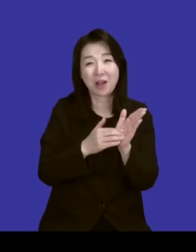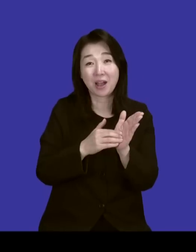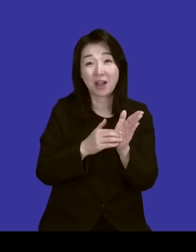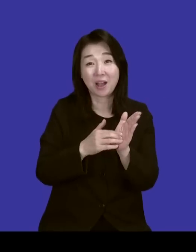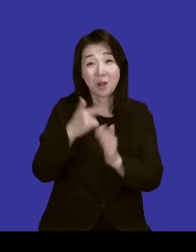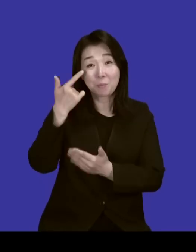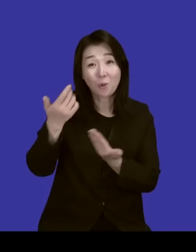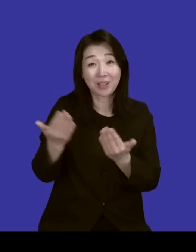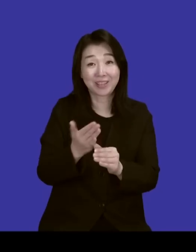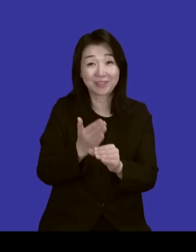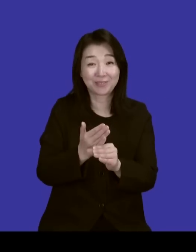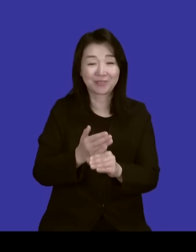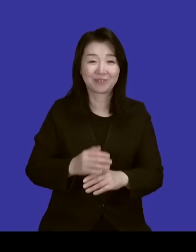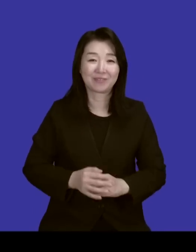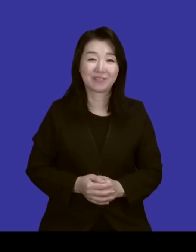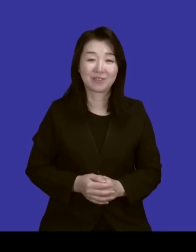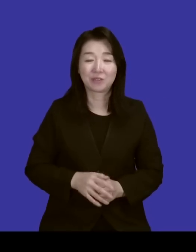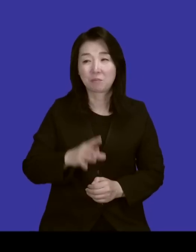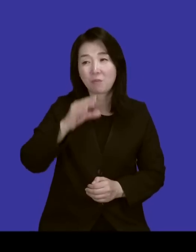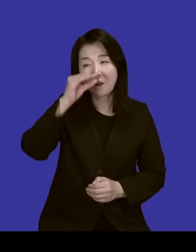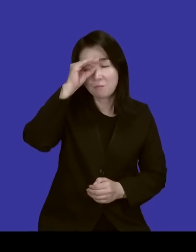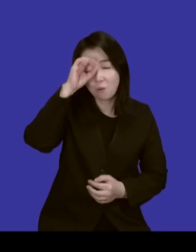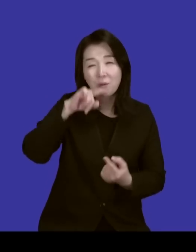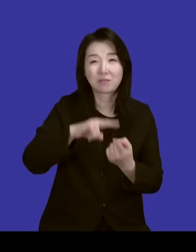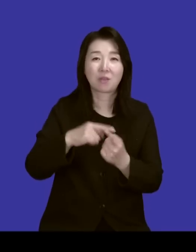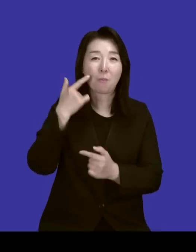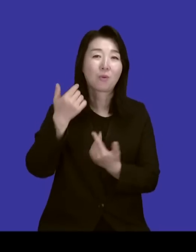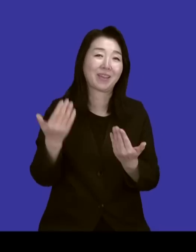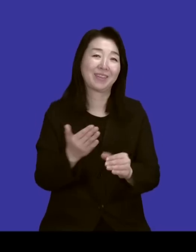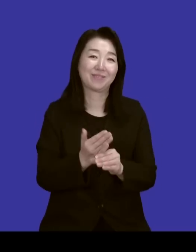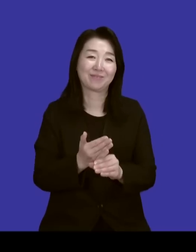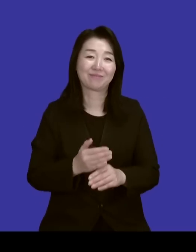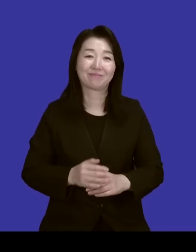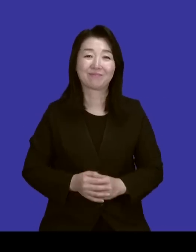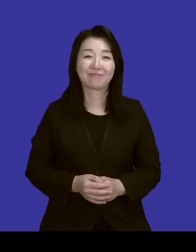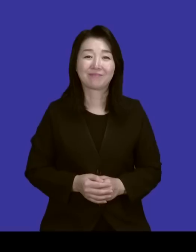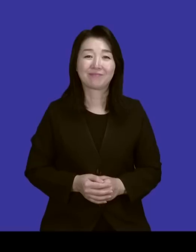목회하는데 정말 모범적인 목회를 하세요. 이종용 목사님.